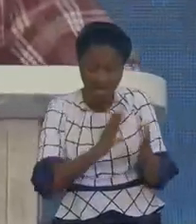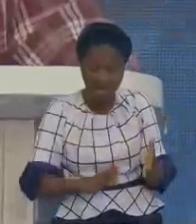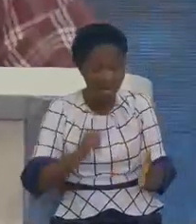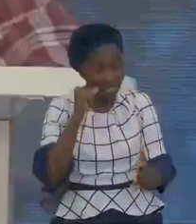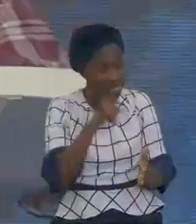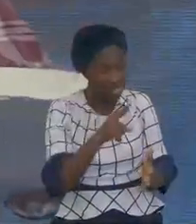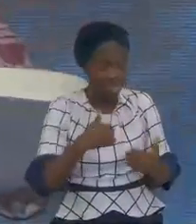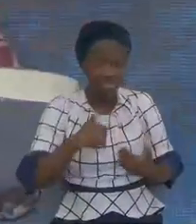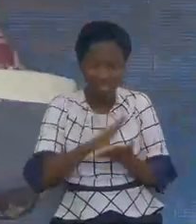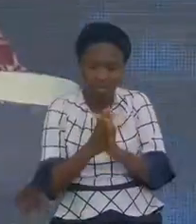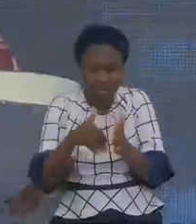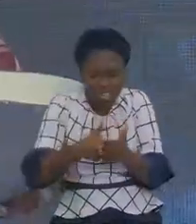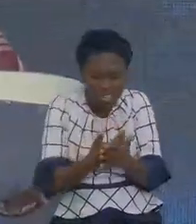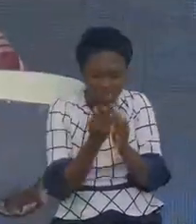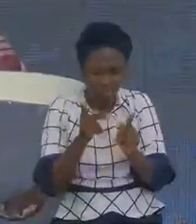Cette nouveauté de vie